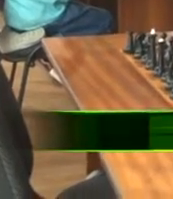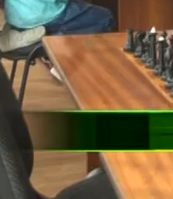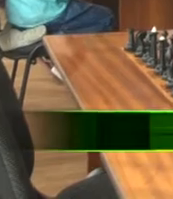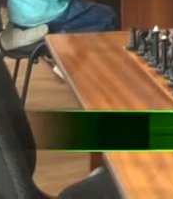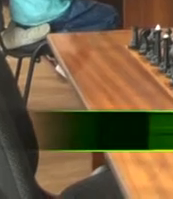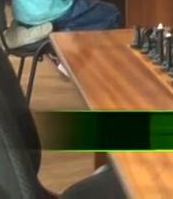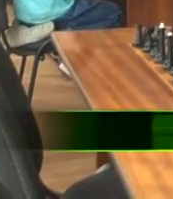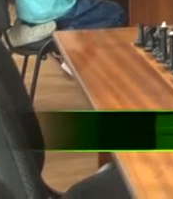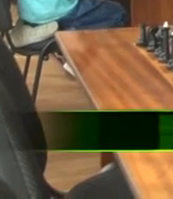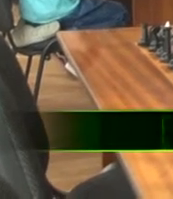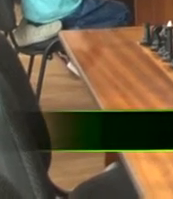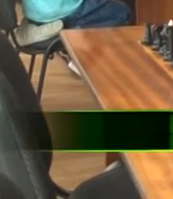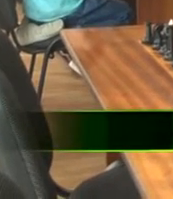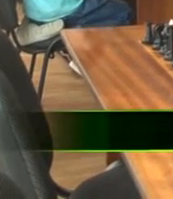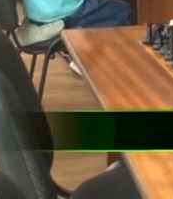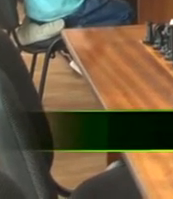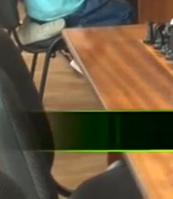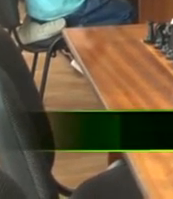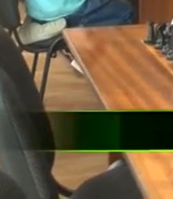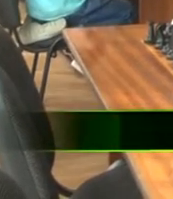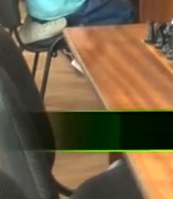міський турнір з шахів до Дня захисту дітей.